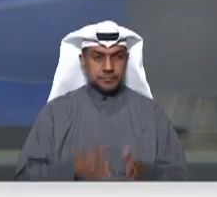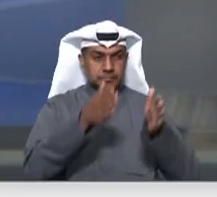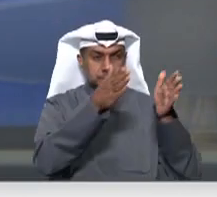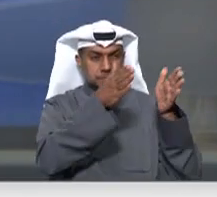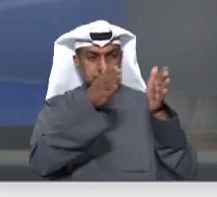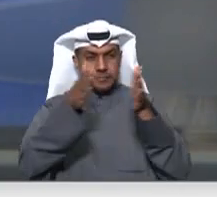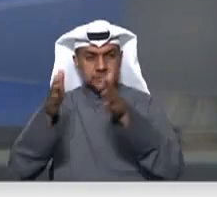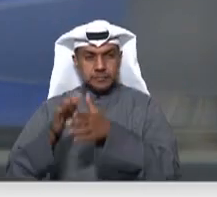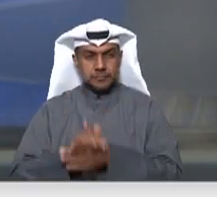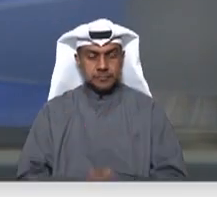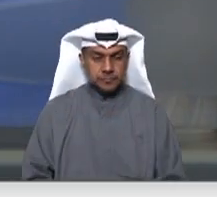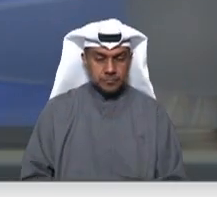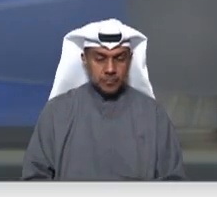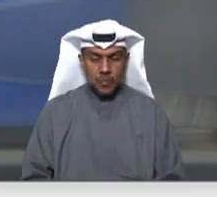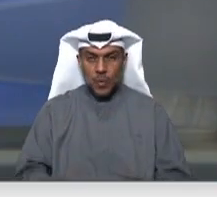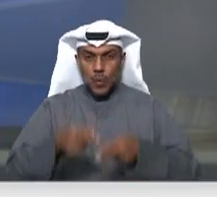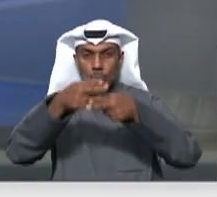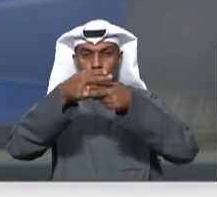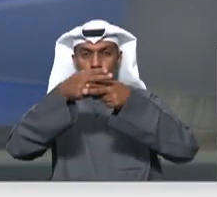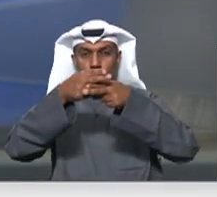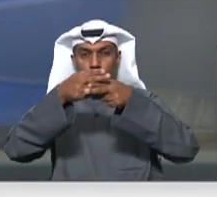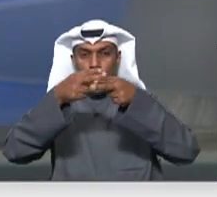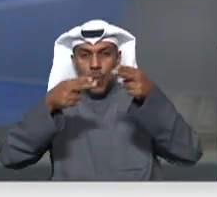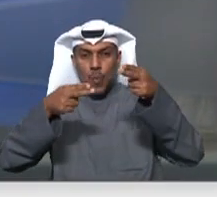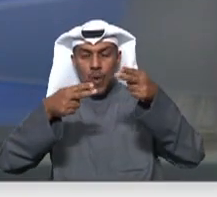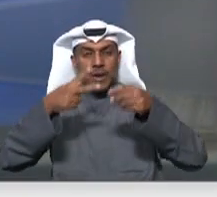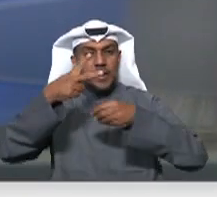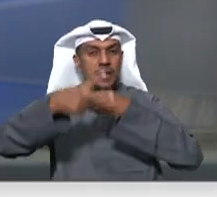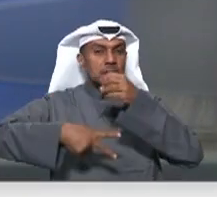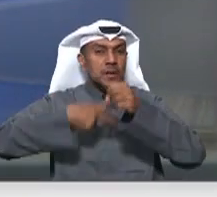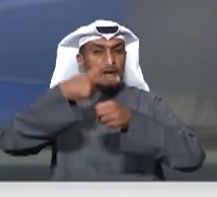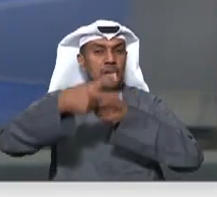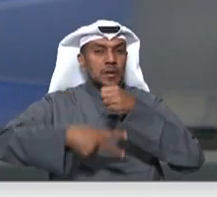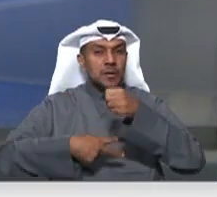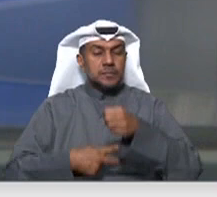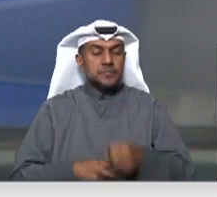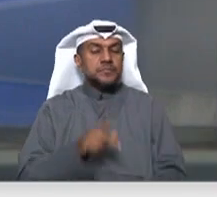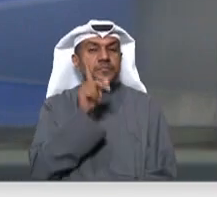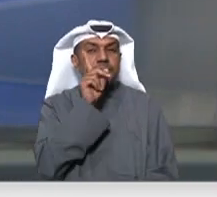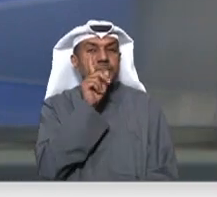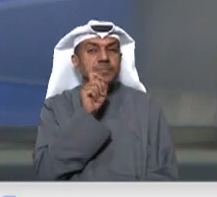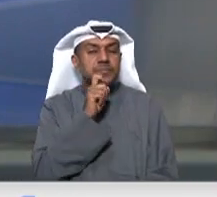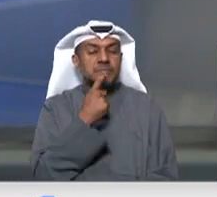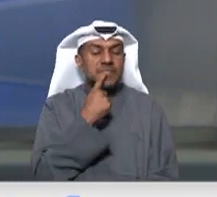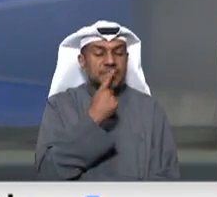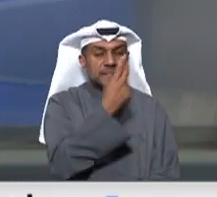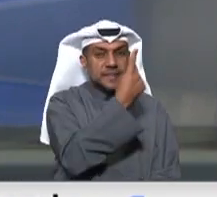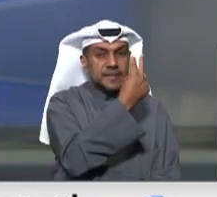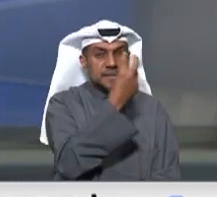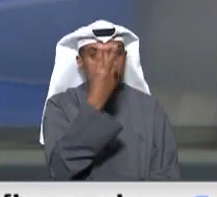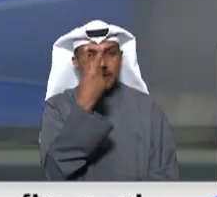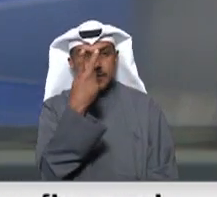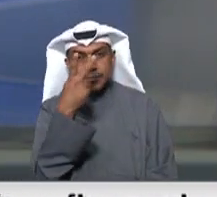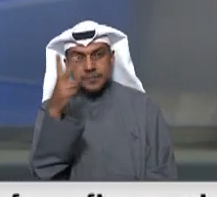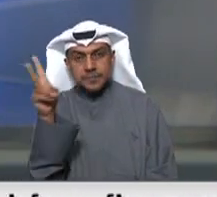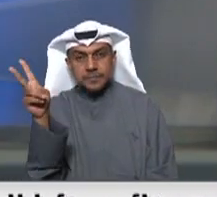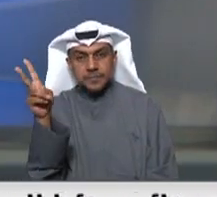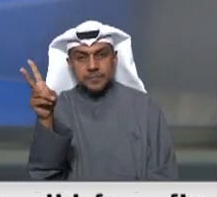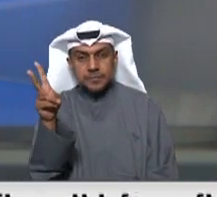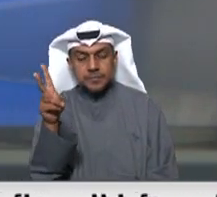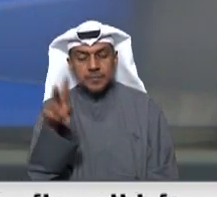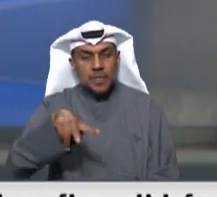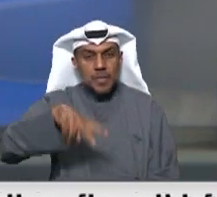تميز الجناح الكويتي المشارك في معرض اكسبو الدوحه للبستنه 2023 الذي يشارك ضمن 80